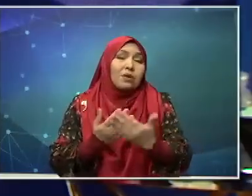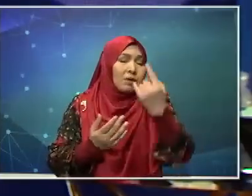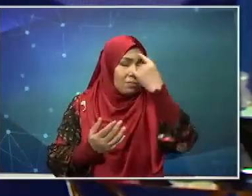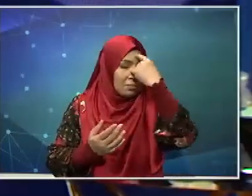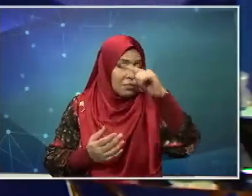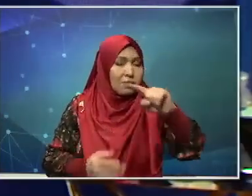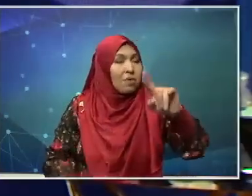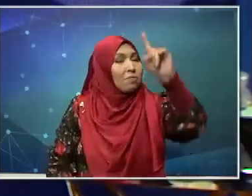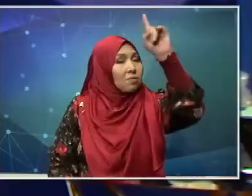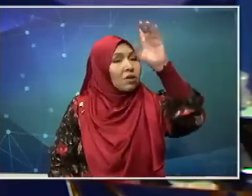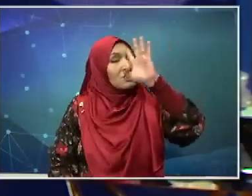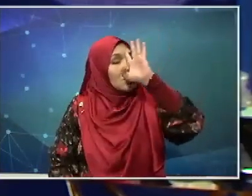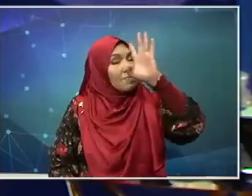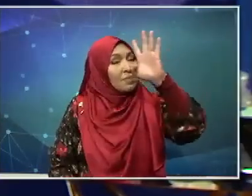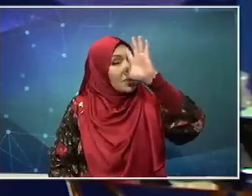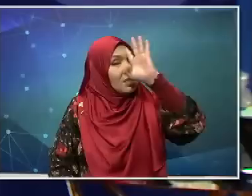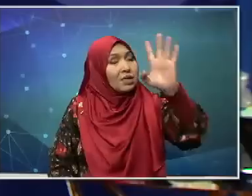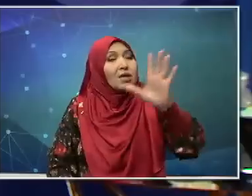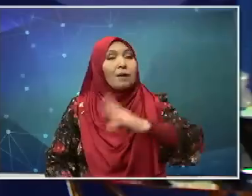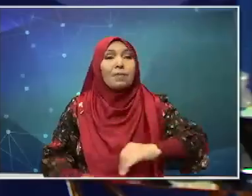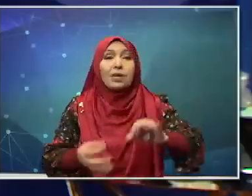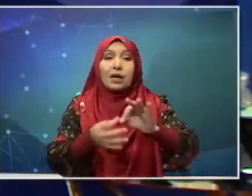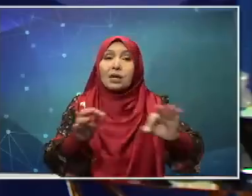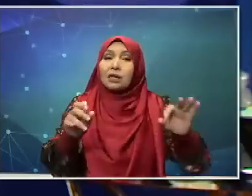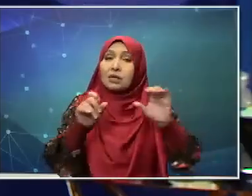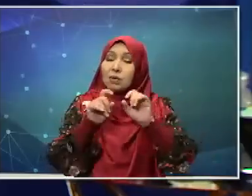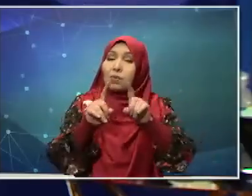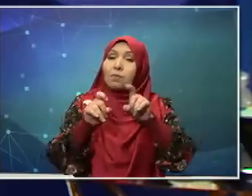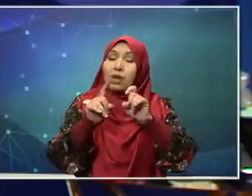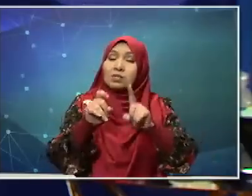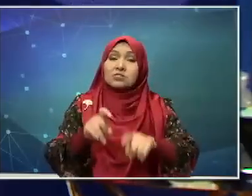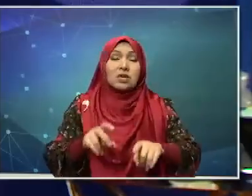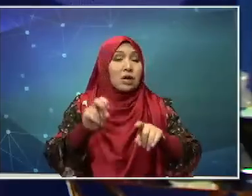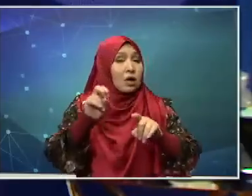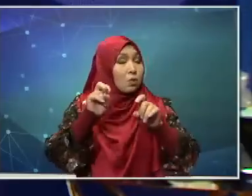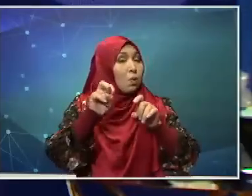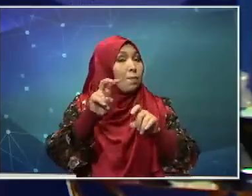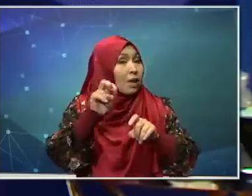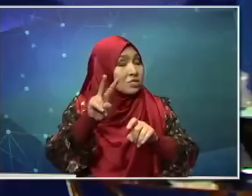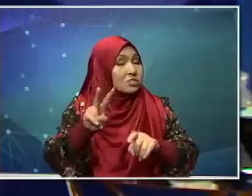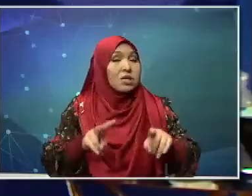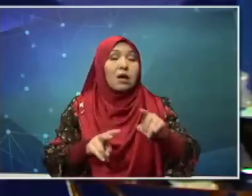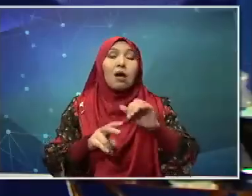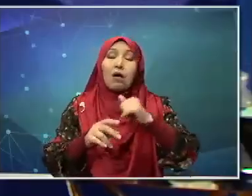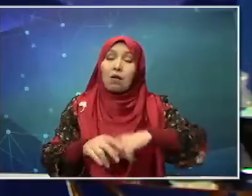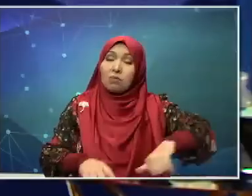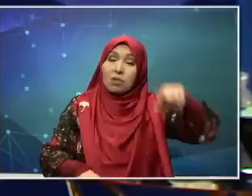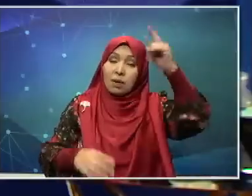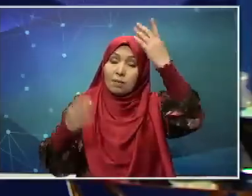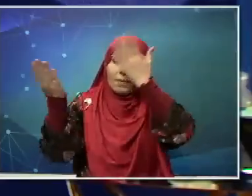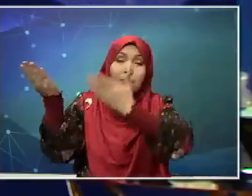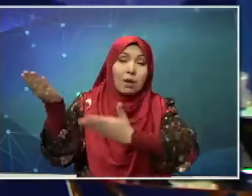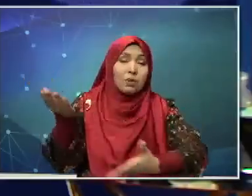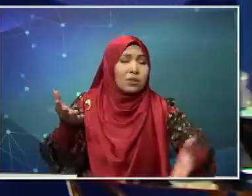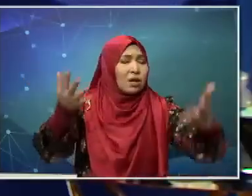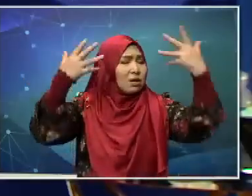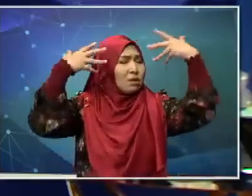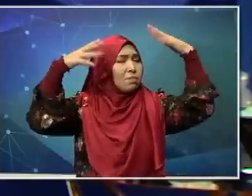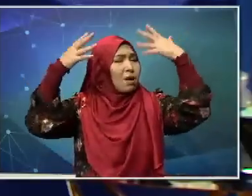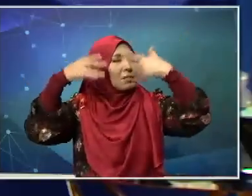Allah subhanahu wa ta'ala pada ayat yang ke-12 Allah membawakan lagi ya kepada kita bukti kehebatan Allah